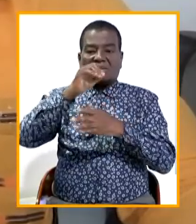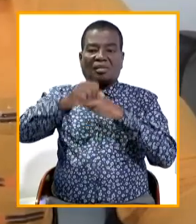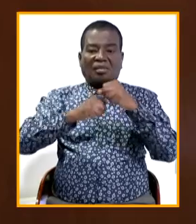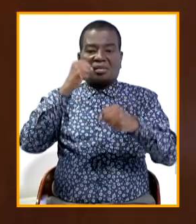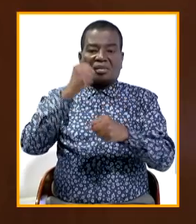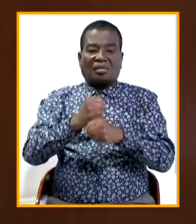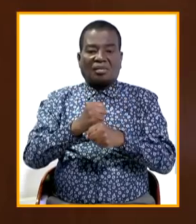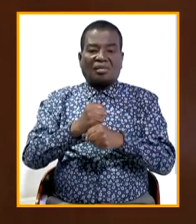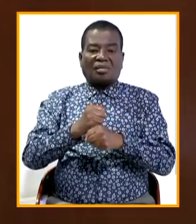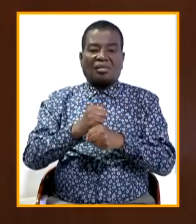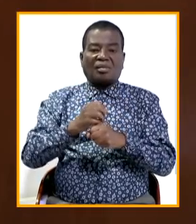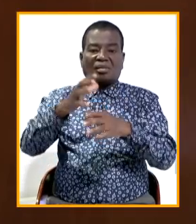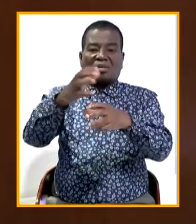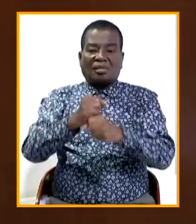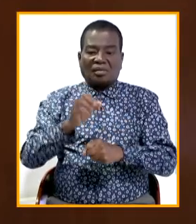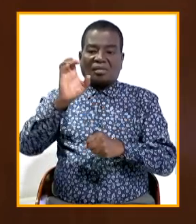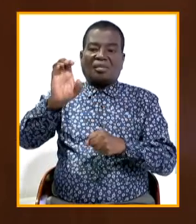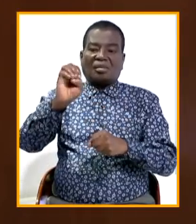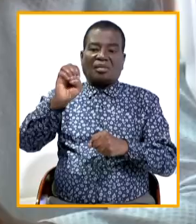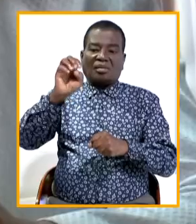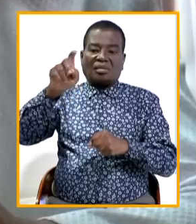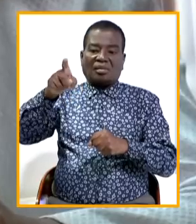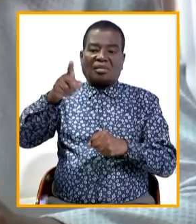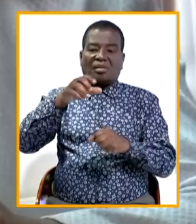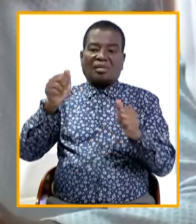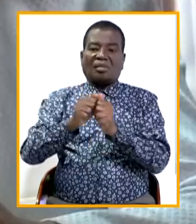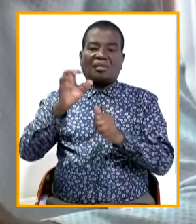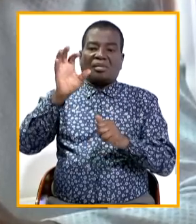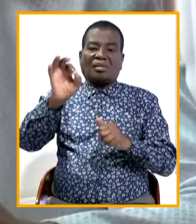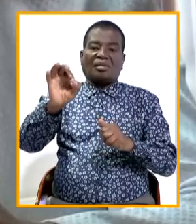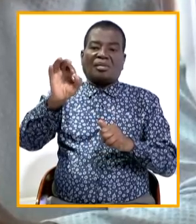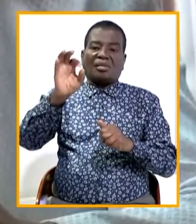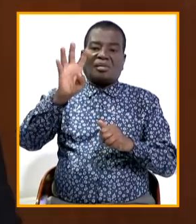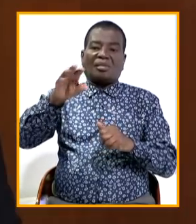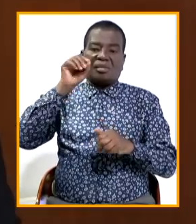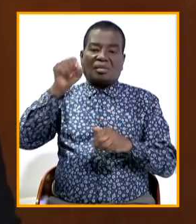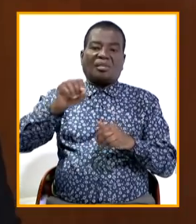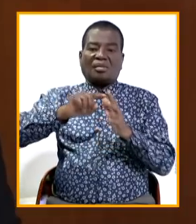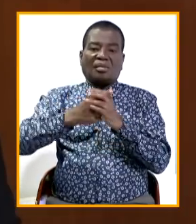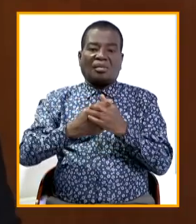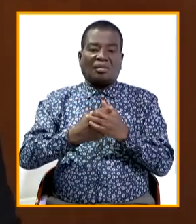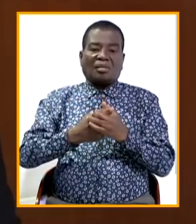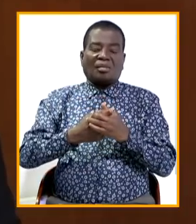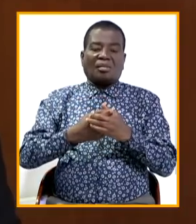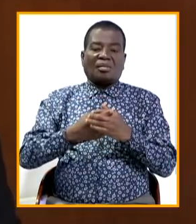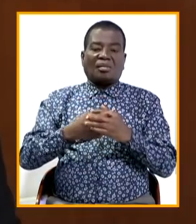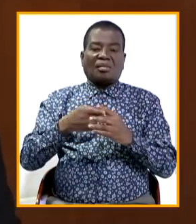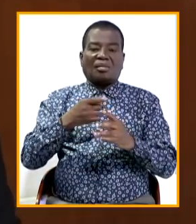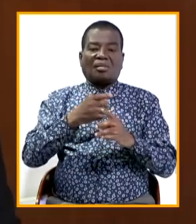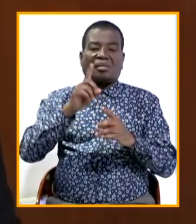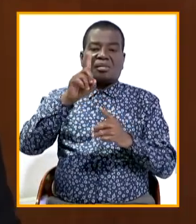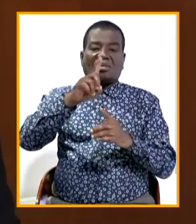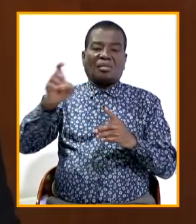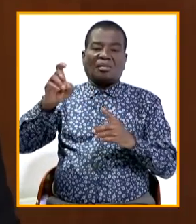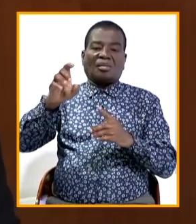2023, les admis au CPE, avec 85 points, débutent l'opération. TGV de 153